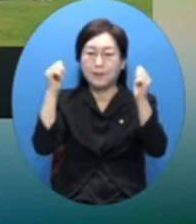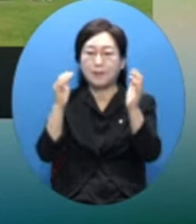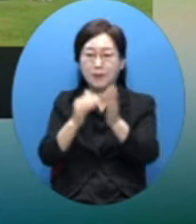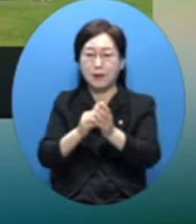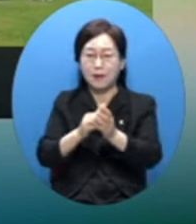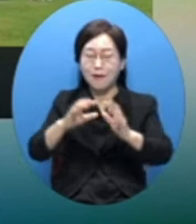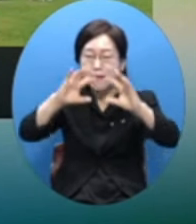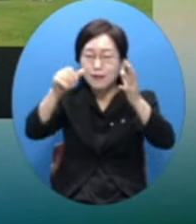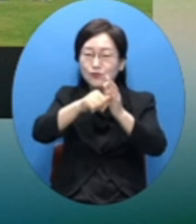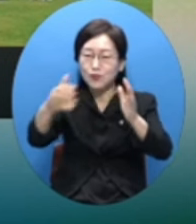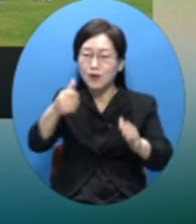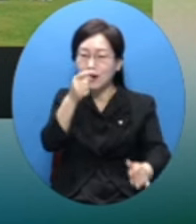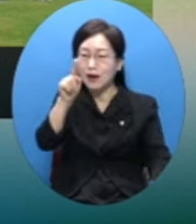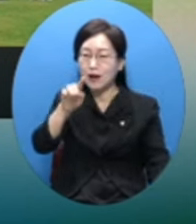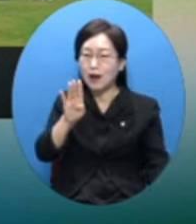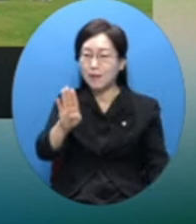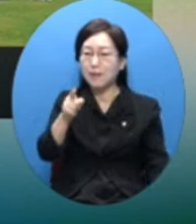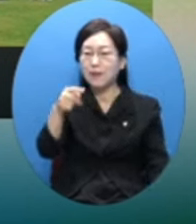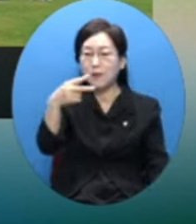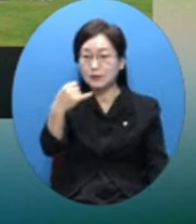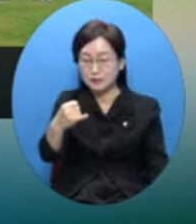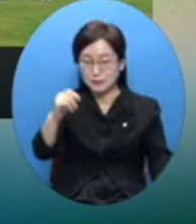하버드대학교에서 중동지역학으로